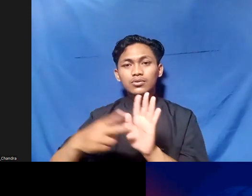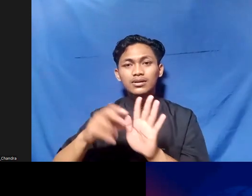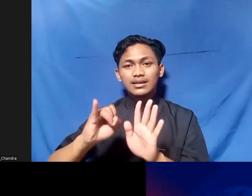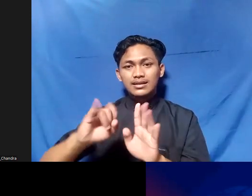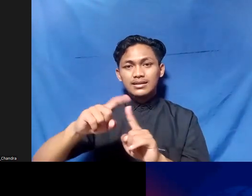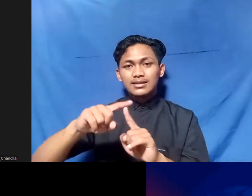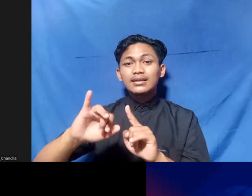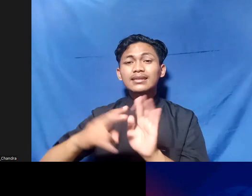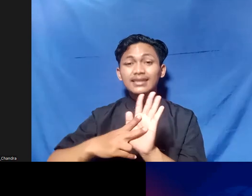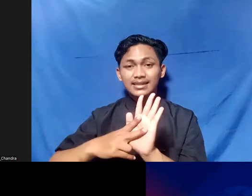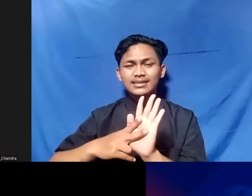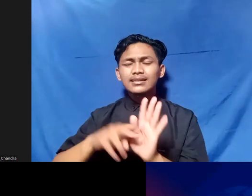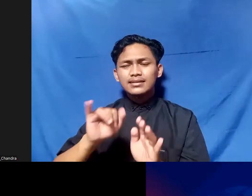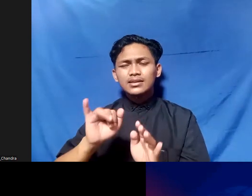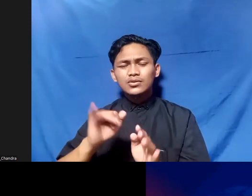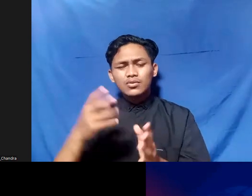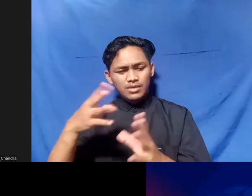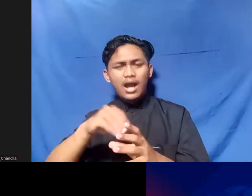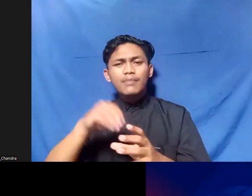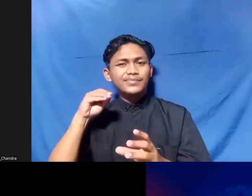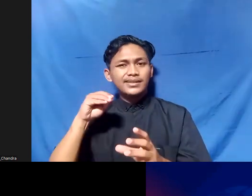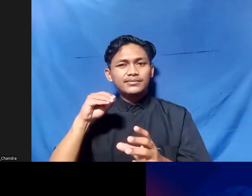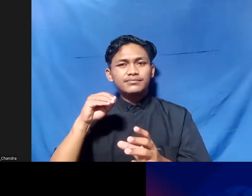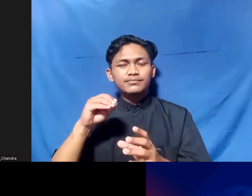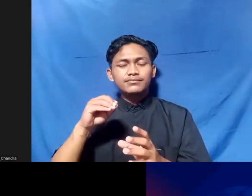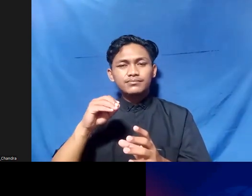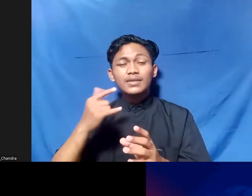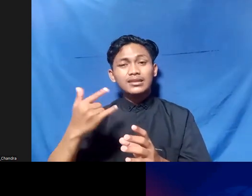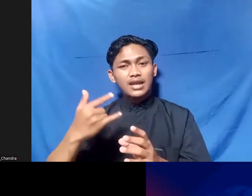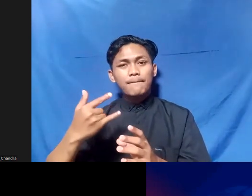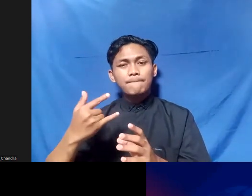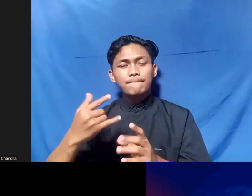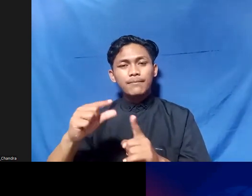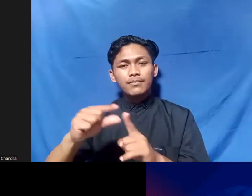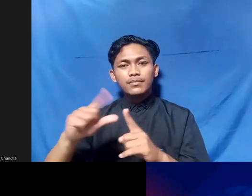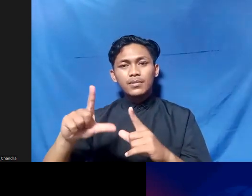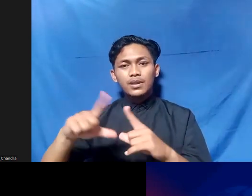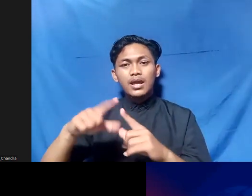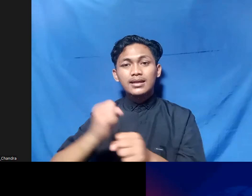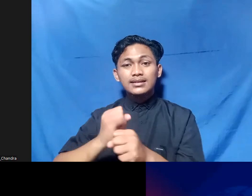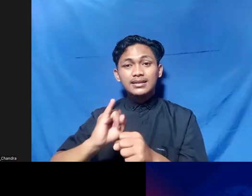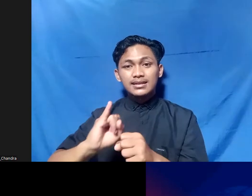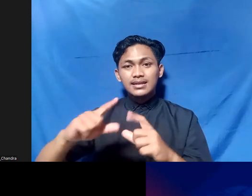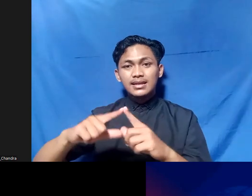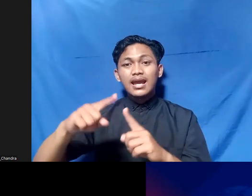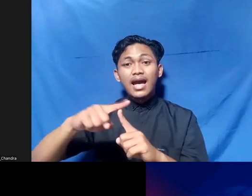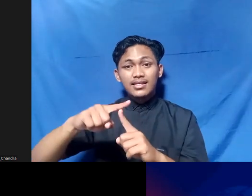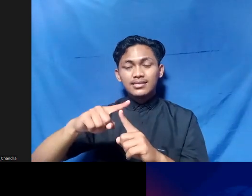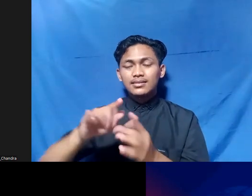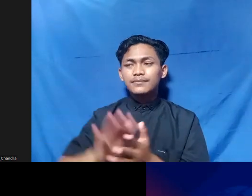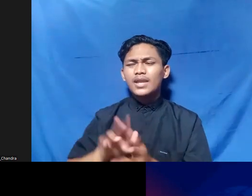udah kalau untuk yang meminimalisir meminimalisir